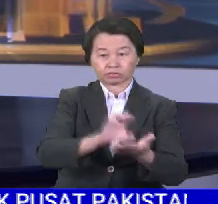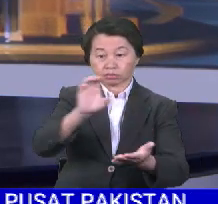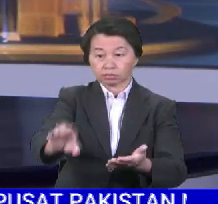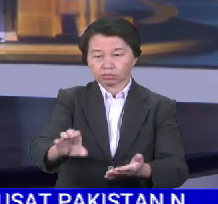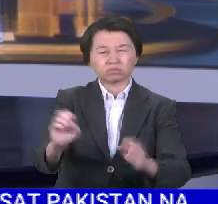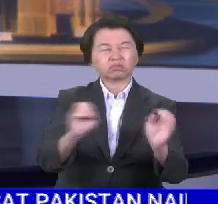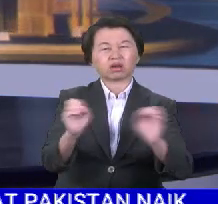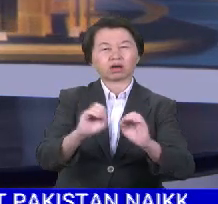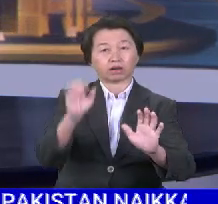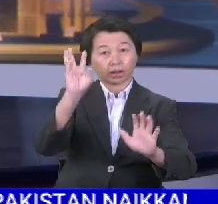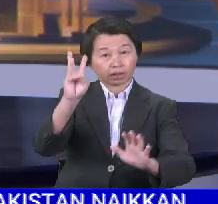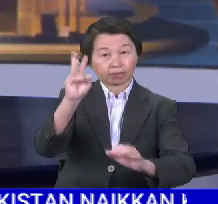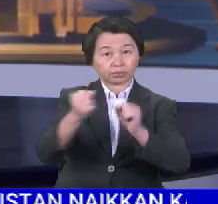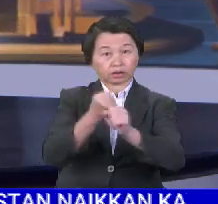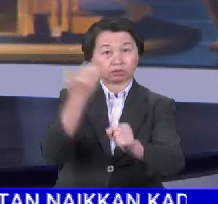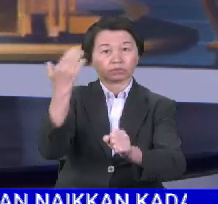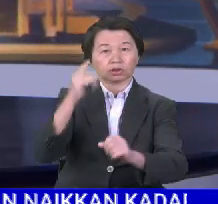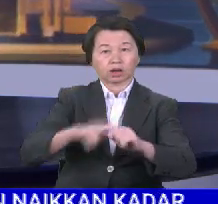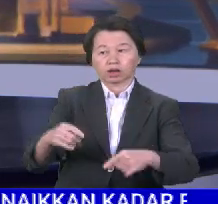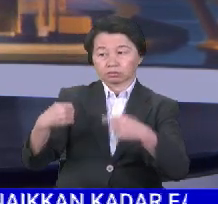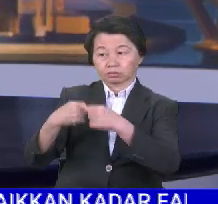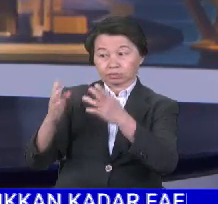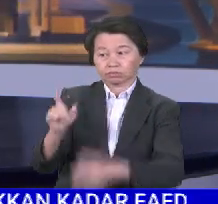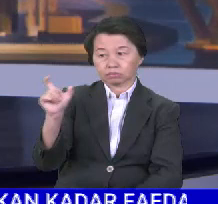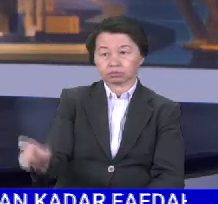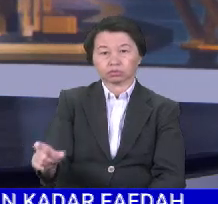tidak wujud 6 tahun lalu. Bagaimanapun, tertuduh Lin